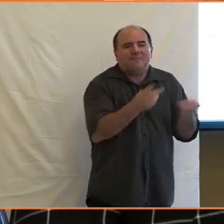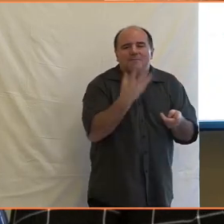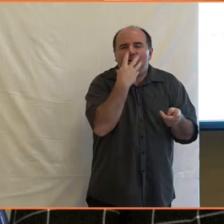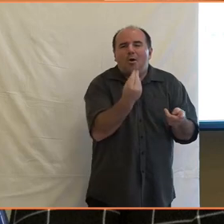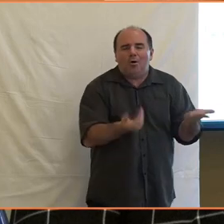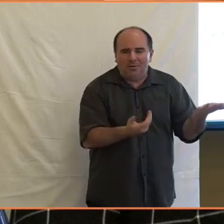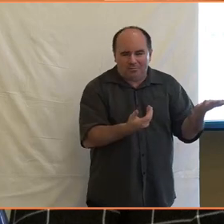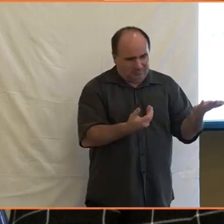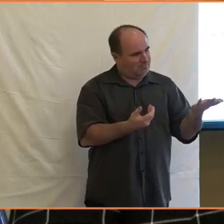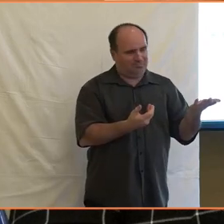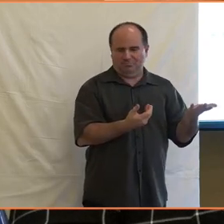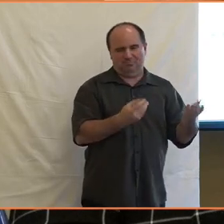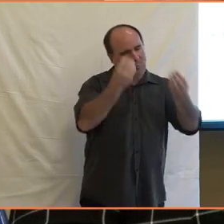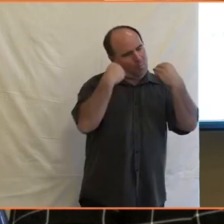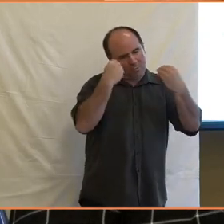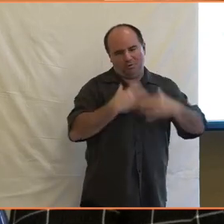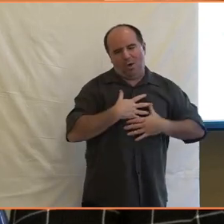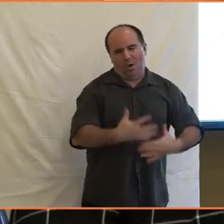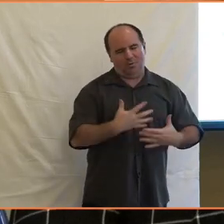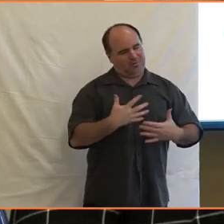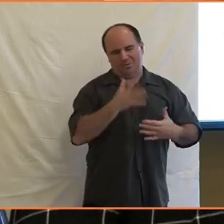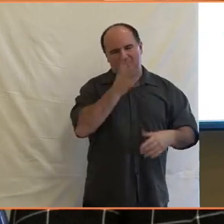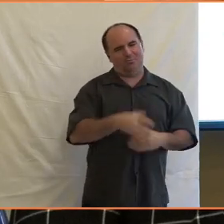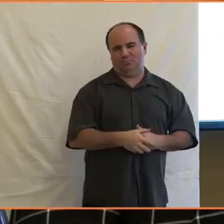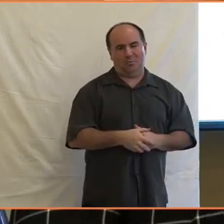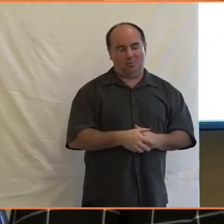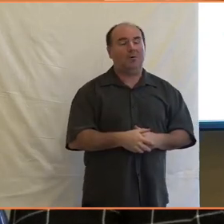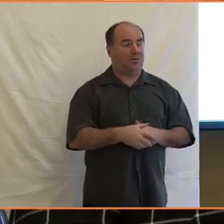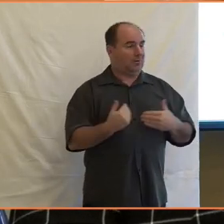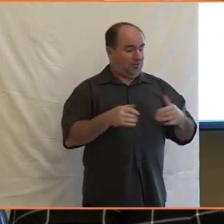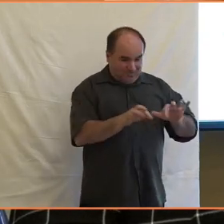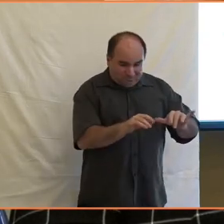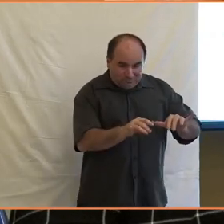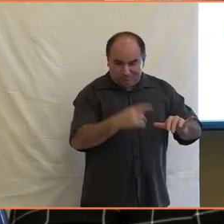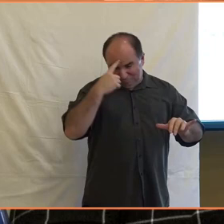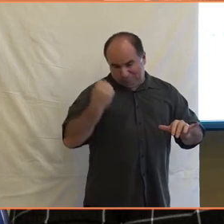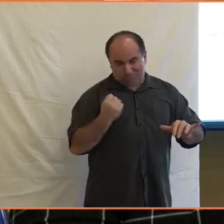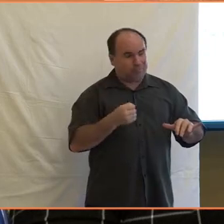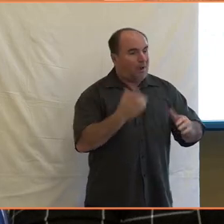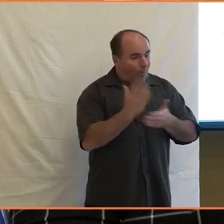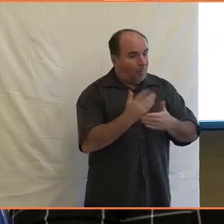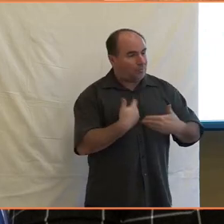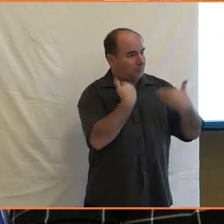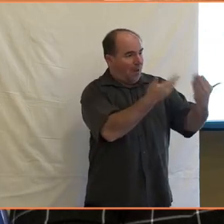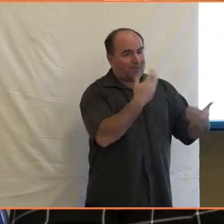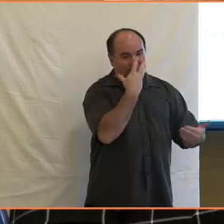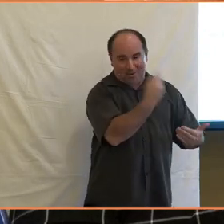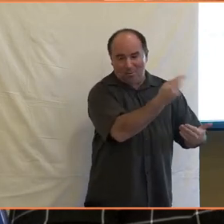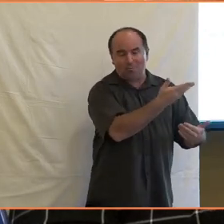okolí informací, aby oni byli přesvědčeni, začali vlastně technologii používat a případně se ji